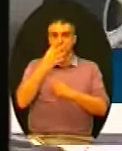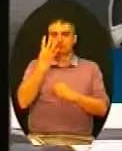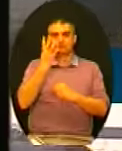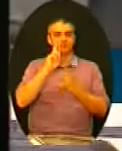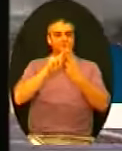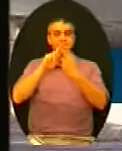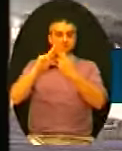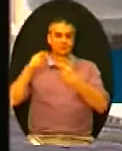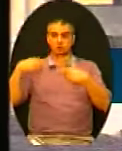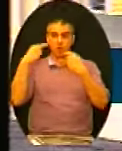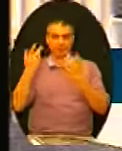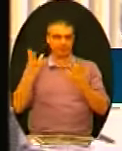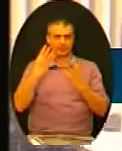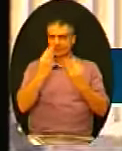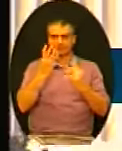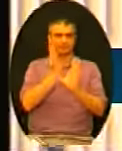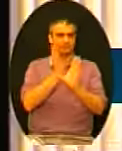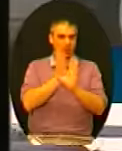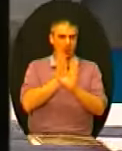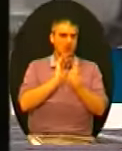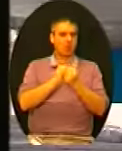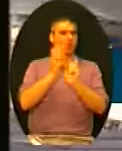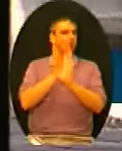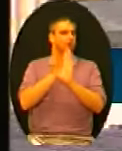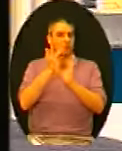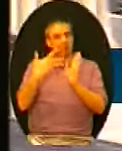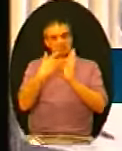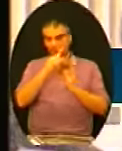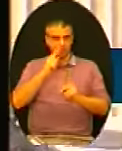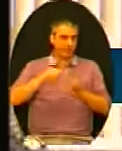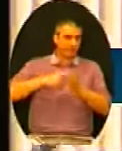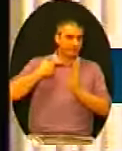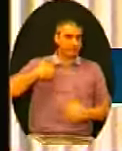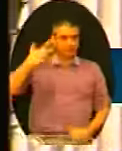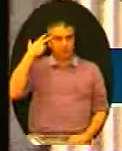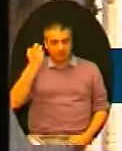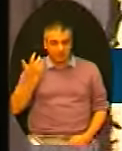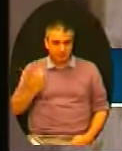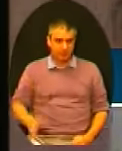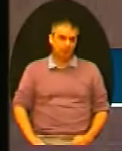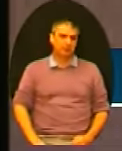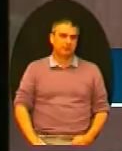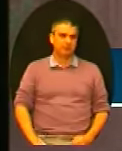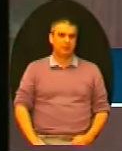יצטרך לפגש במשך היום עם איזה פסיכולוג או פסיכולוגית שיבדקו אם אין לו כוונות אובדניות,